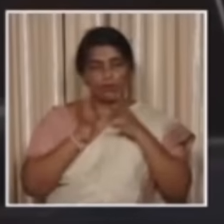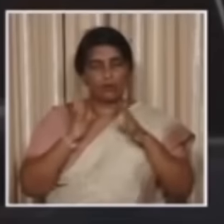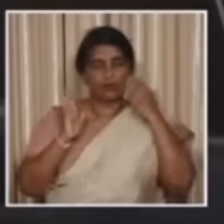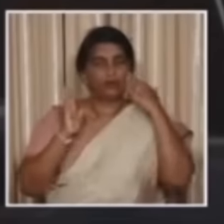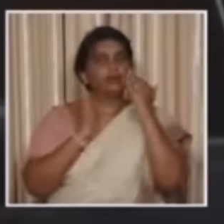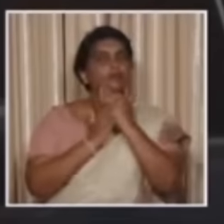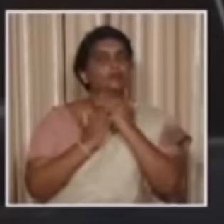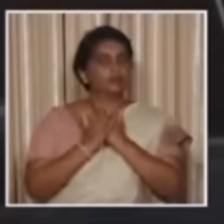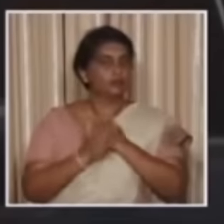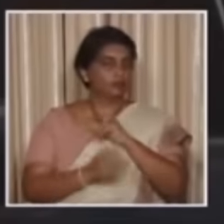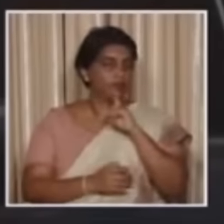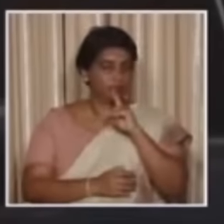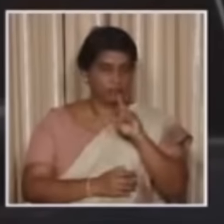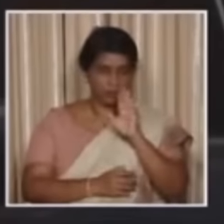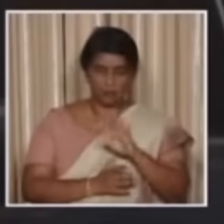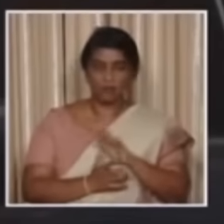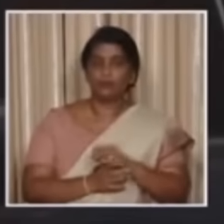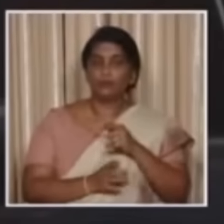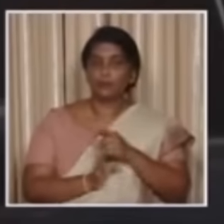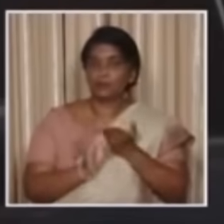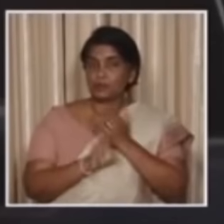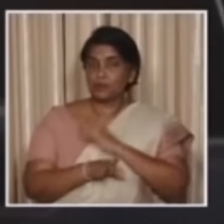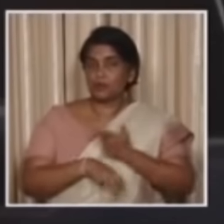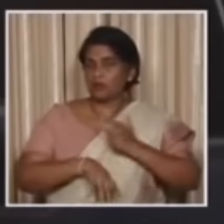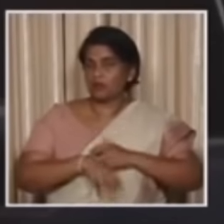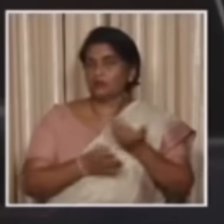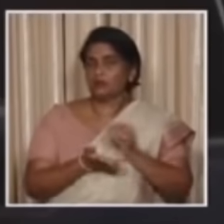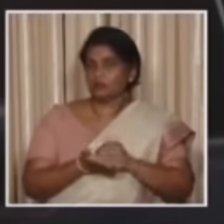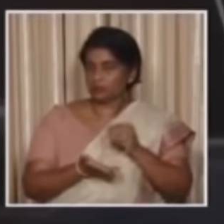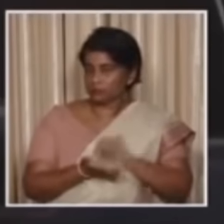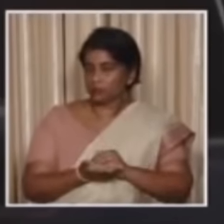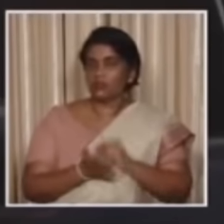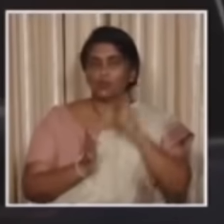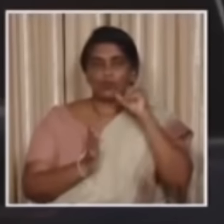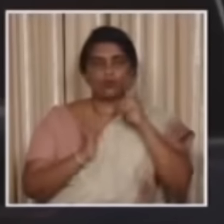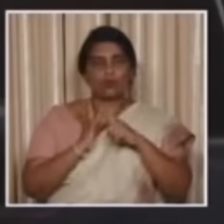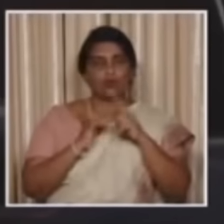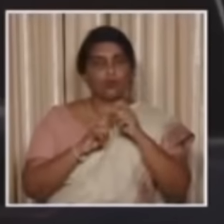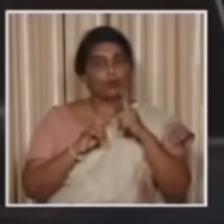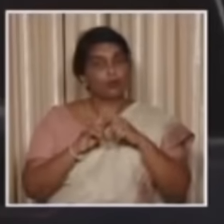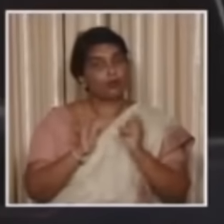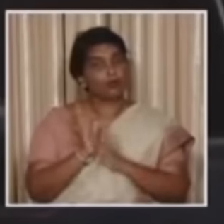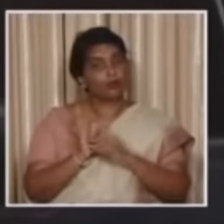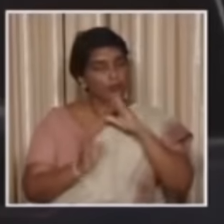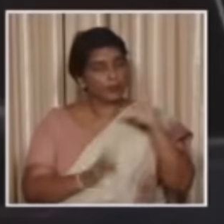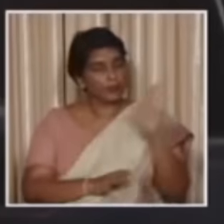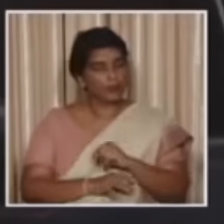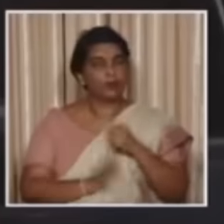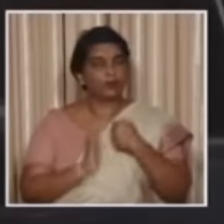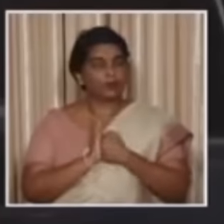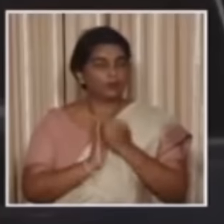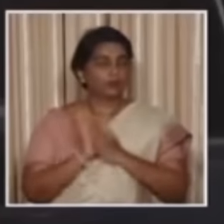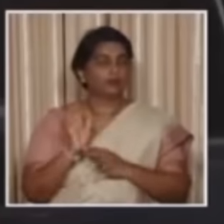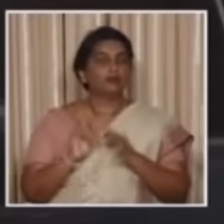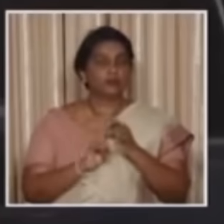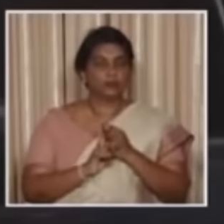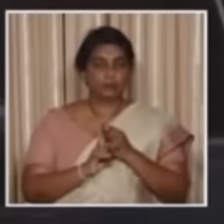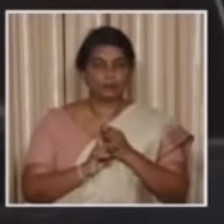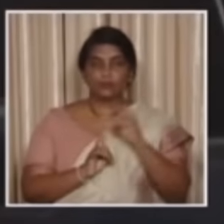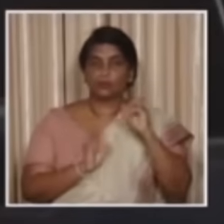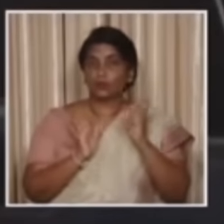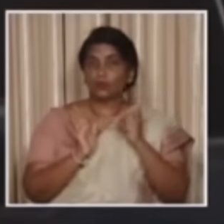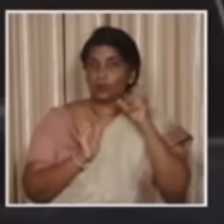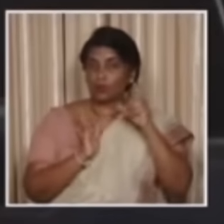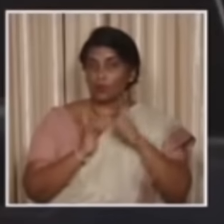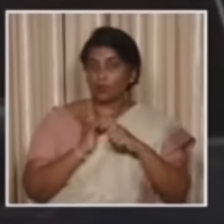कर्ण हिड़दरवेला तिबुना मीट खलिंग अवस्था गणनावक दिम कोप कमिटूट कैंदेवा गरु मुलासराडु मंत्री पल कोप